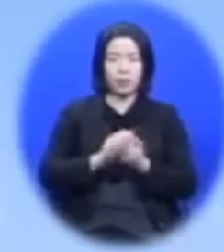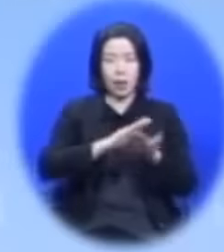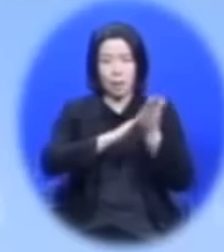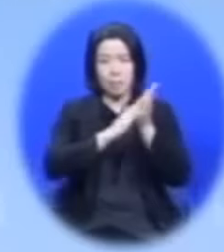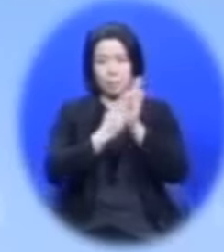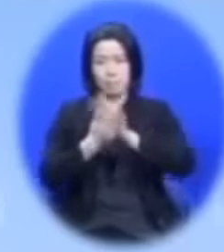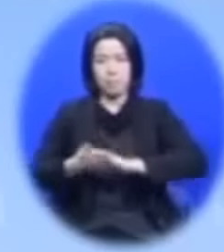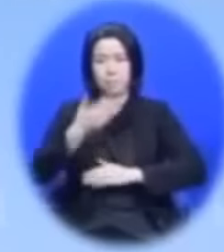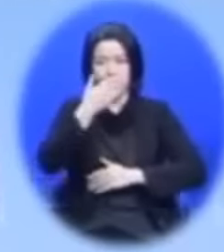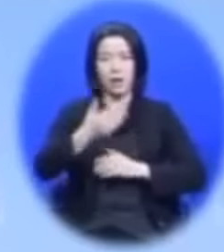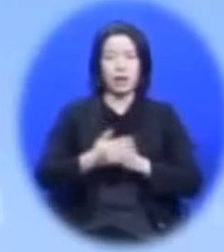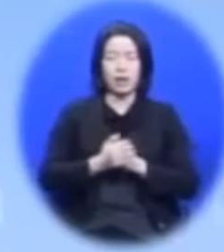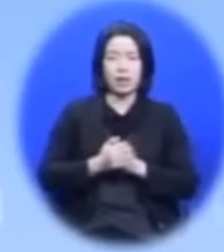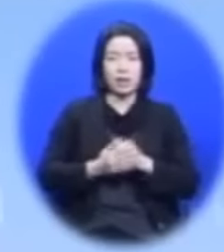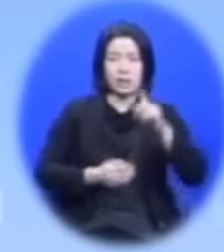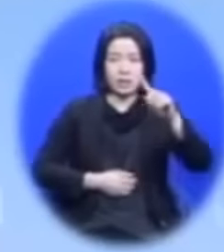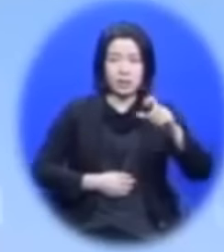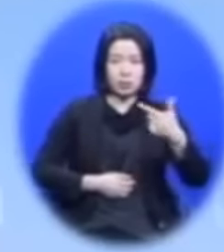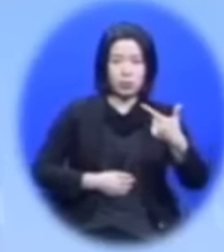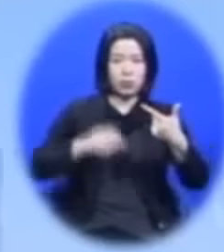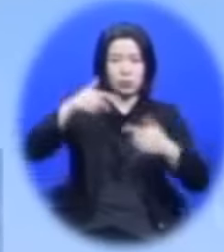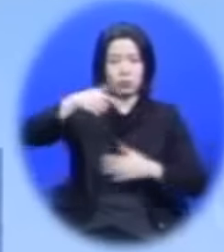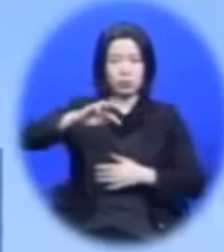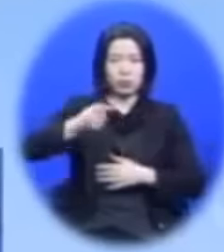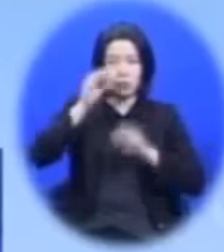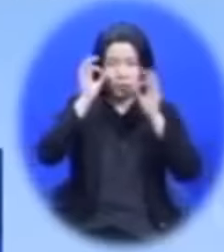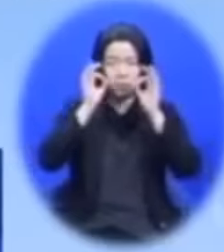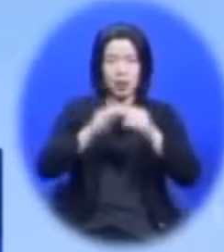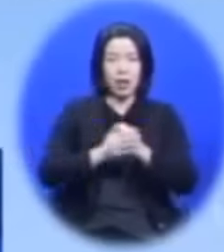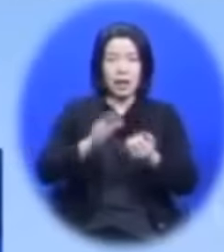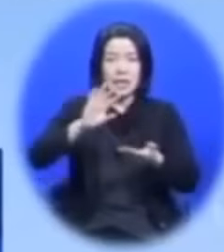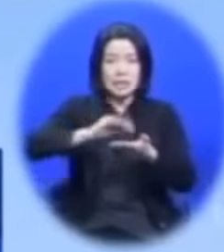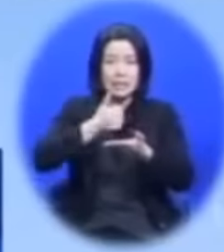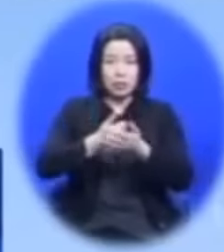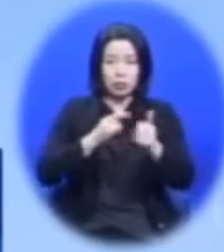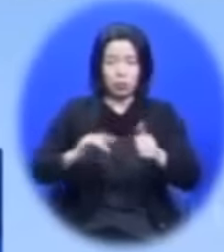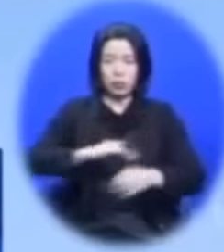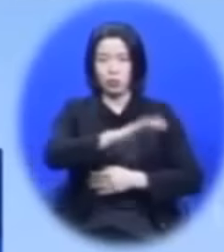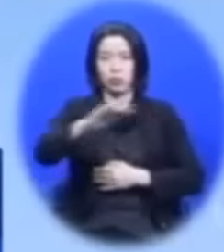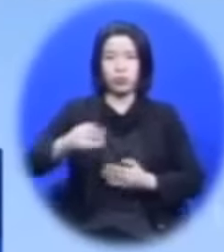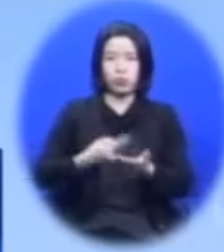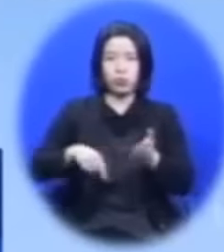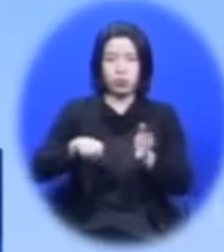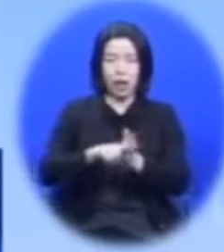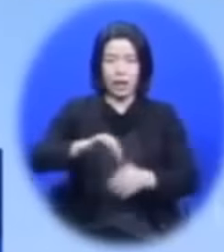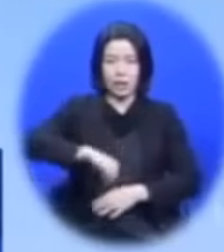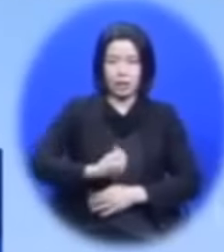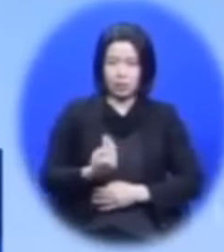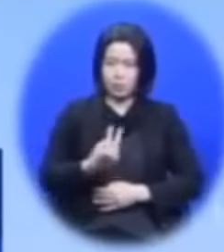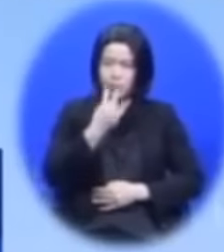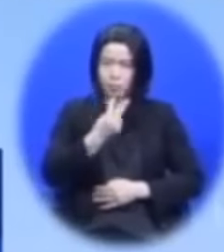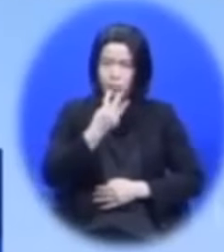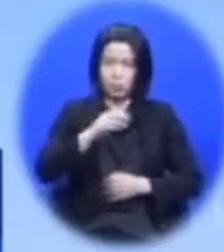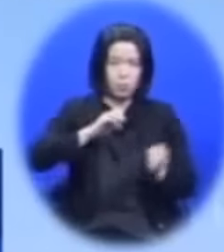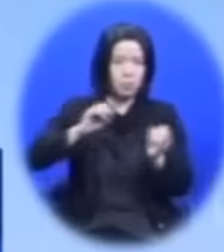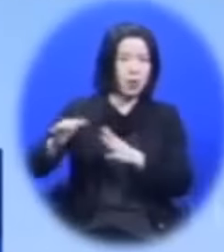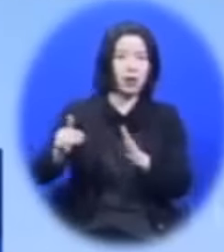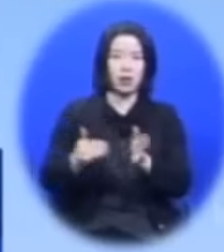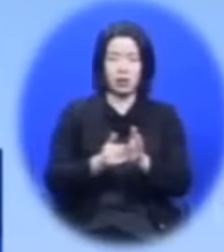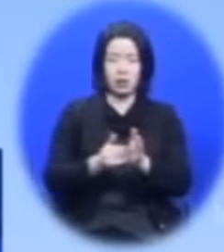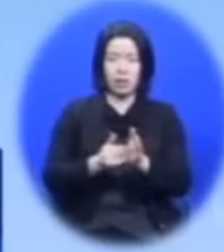변화되게 돼 있어요. 16절을 보실까요? 그리스도께서 우리를 위하여 자기 목숨을